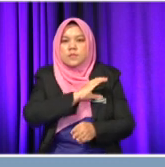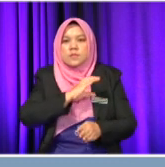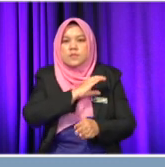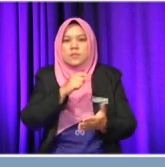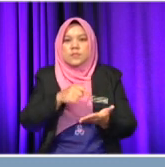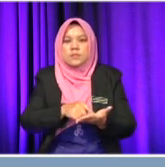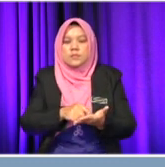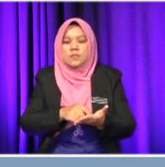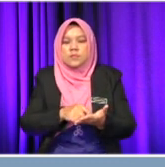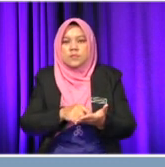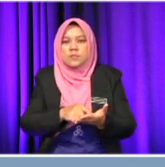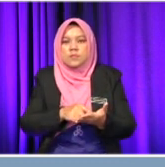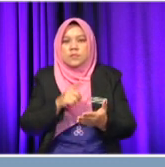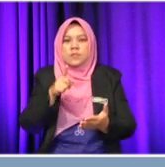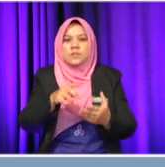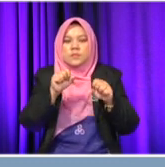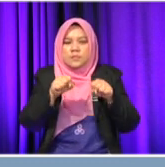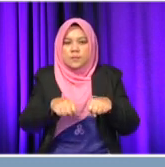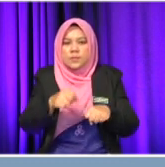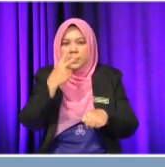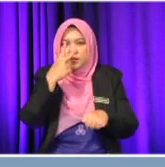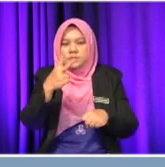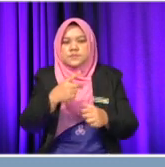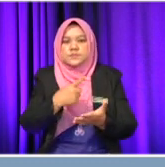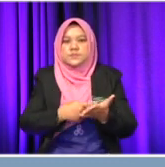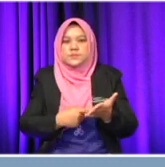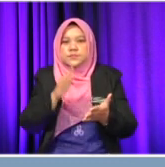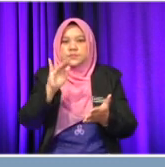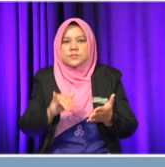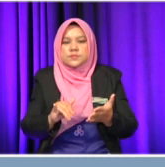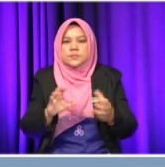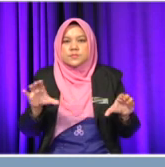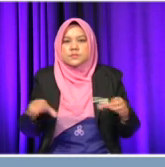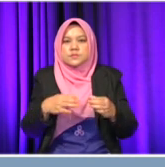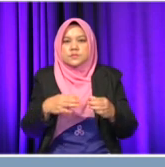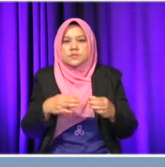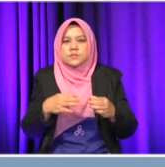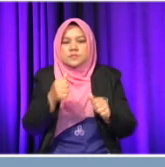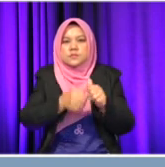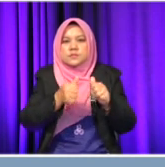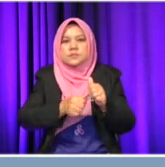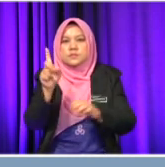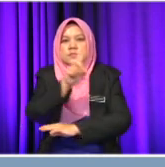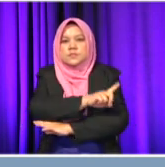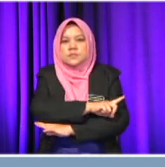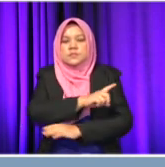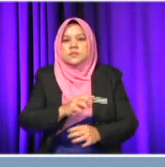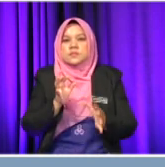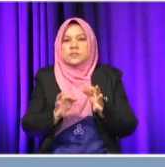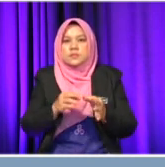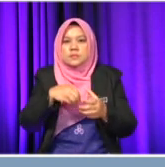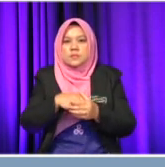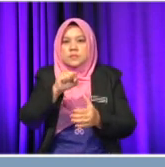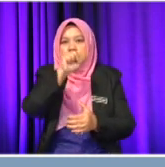Madani dia kamu boleh lihat aku yang kamu buat sehari-harian kalau dalam soal dan ditanya